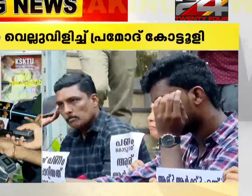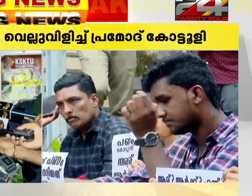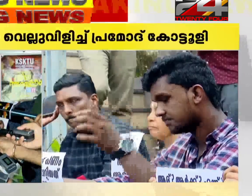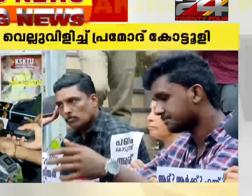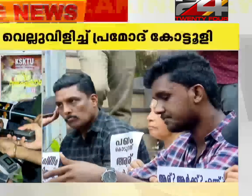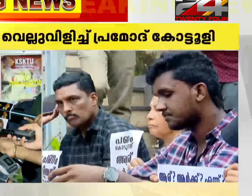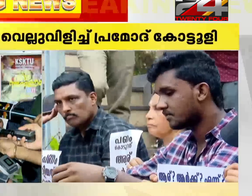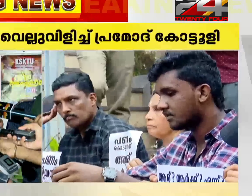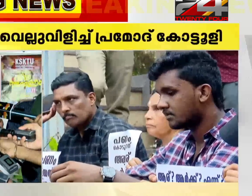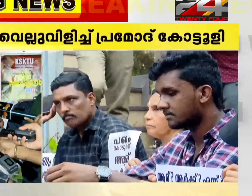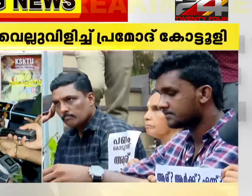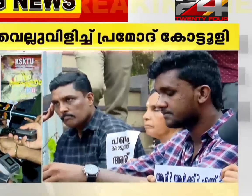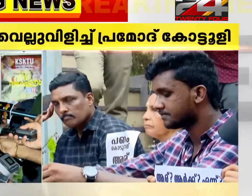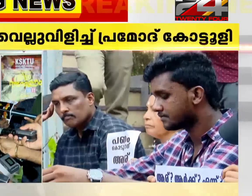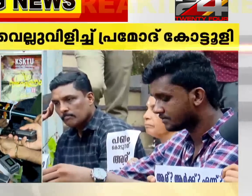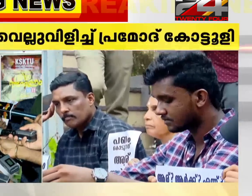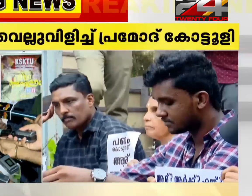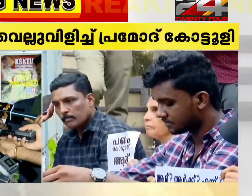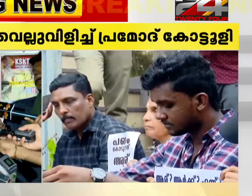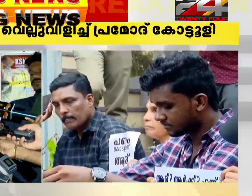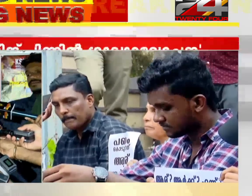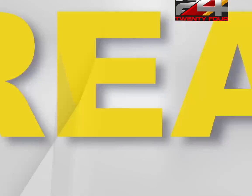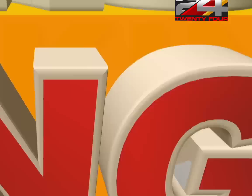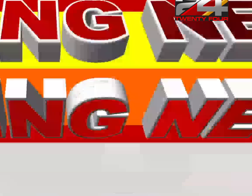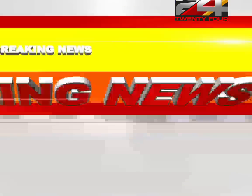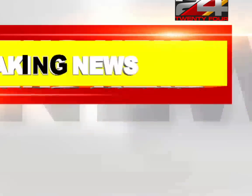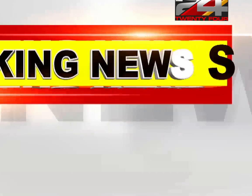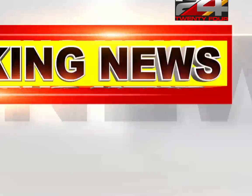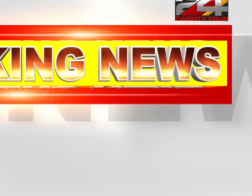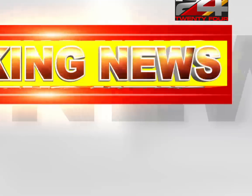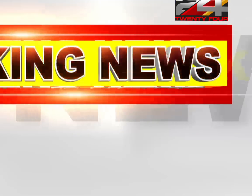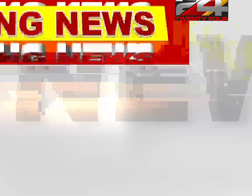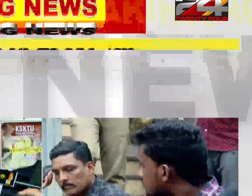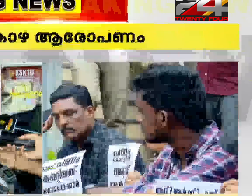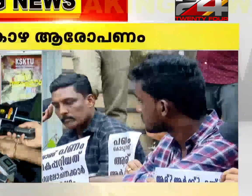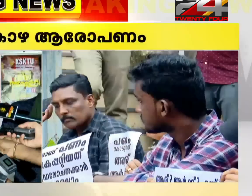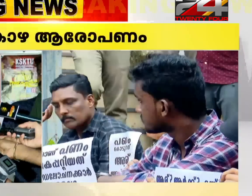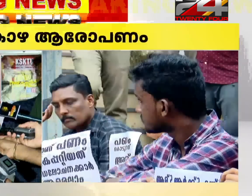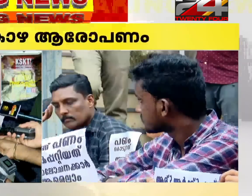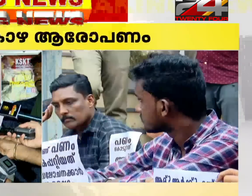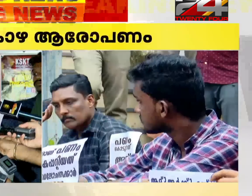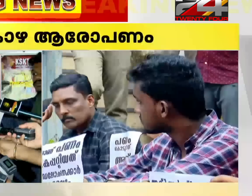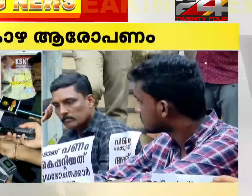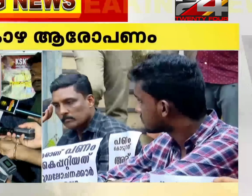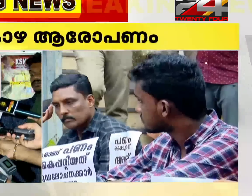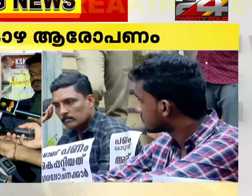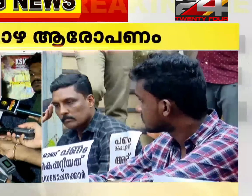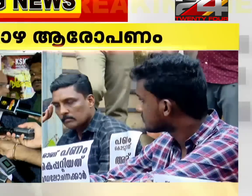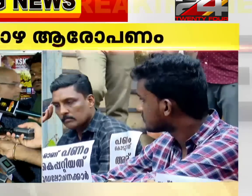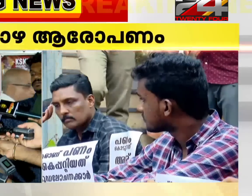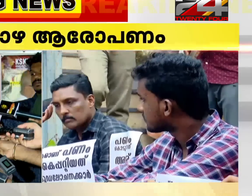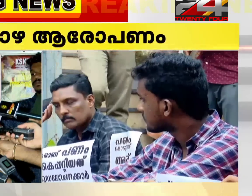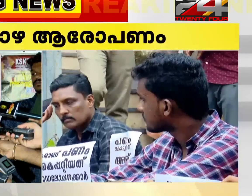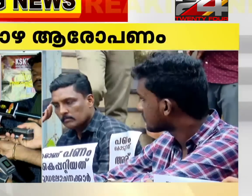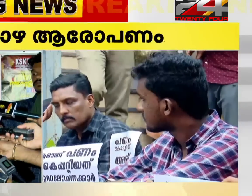പാർട്ടി ഭരണഘടന അനുശാസിക്കുന്ന പാർട്ടി അച്ചടക്കത്തിനും നിരക്കാത്തതായ കാര്യങ്ങൾ പ്രമോദിൻ്റെ ഭാഗത്തുനിന്ന് ഉണ്ടായിരിക്കുന്നു എന്ന് പാർട്ടി